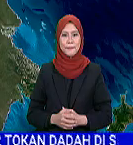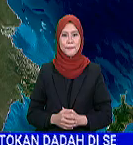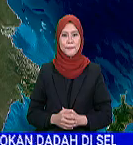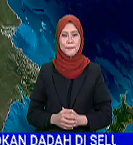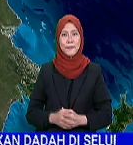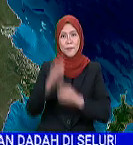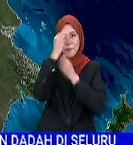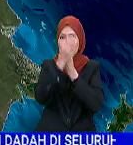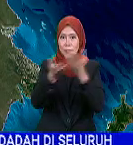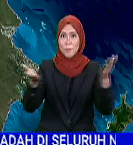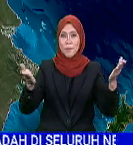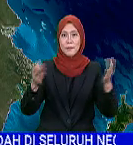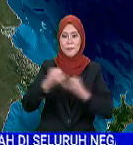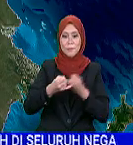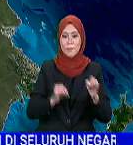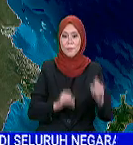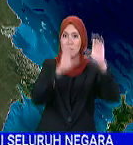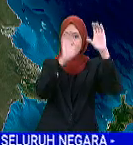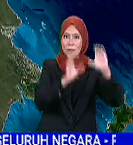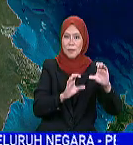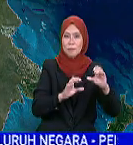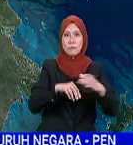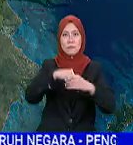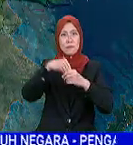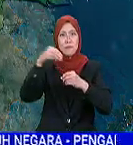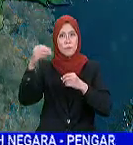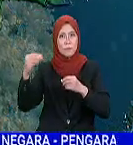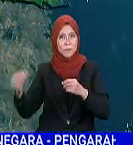Baiklah, untuk makluman semua juga, Met Malaysia telah pun mengeluarkan